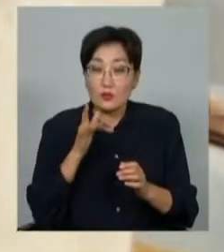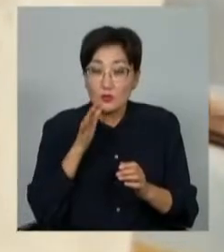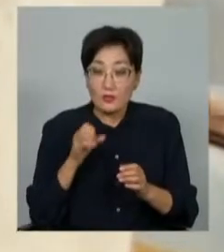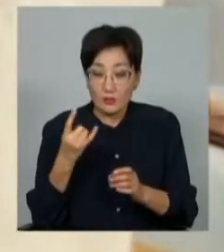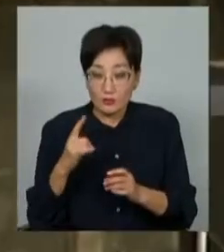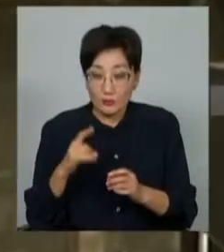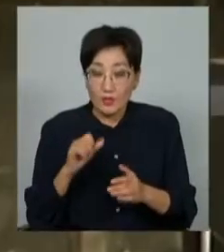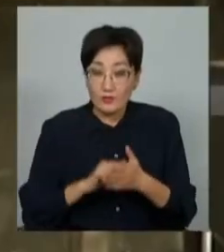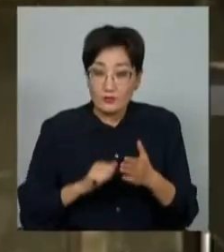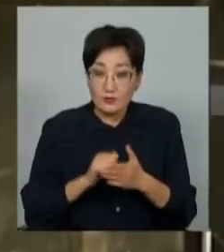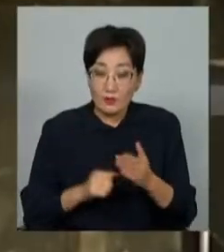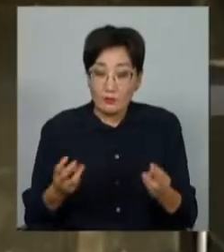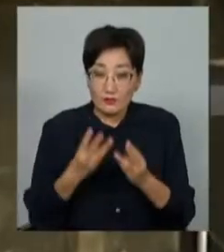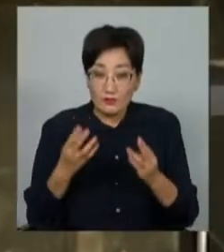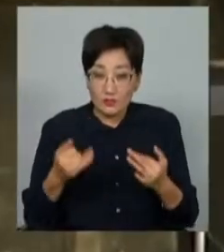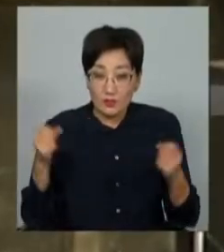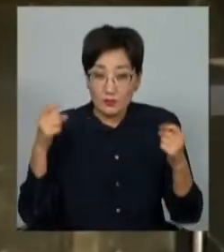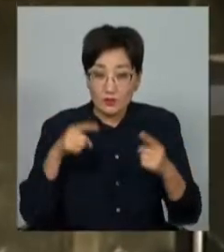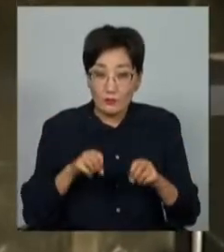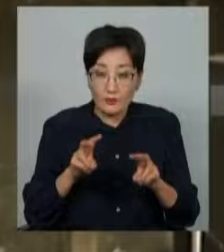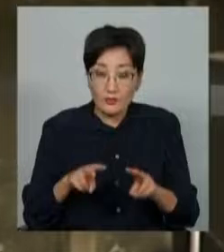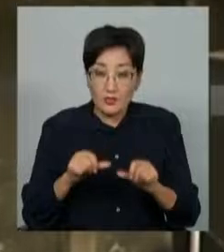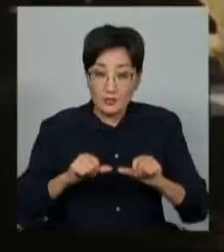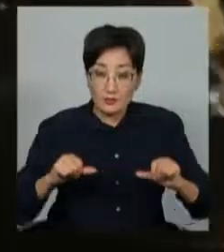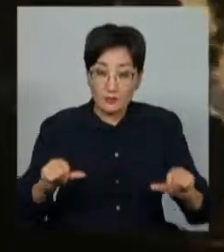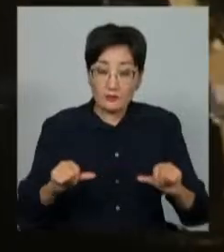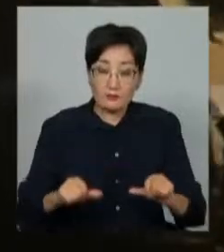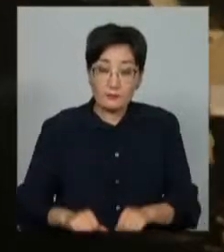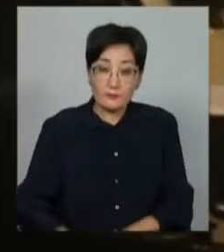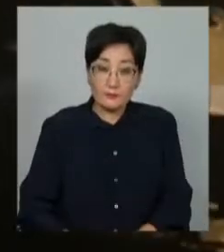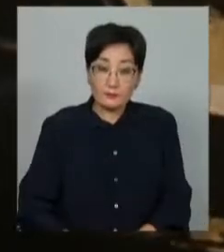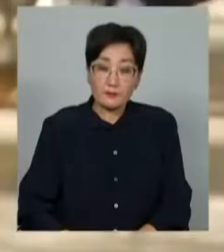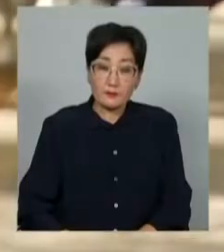ребенок. Причину ЧП сейчас выясняет специальная комиссия.